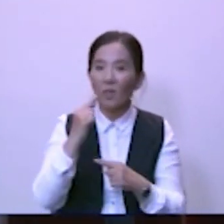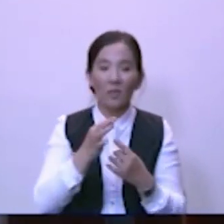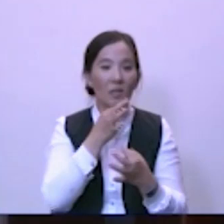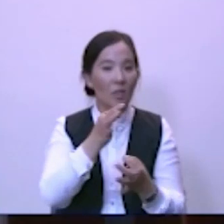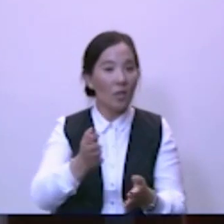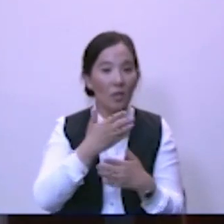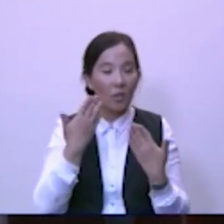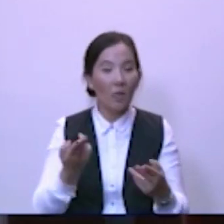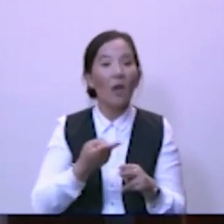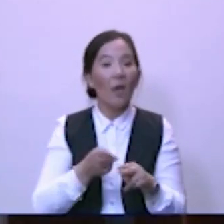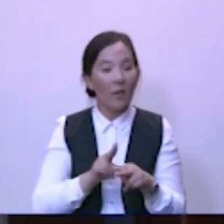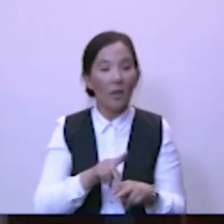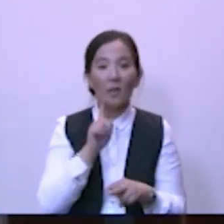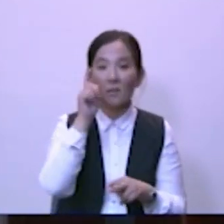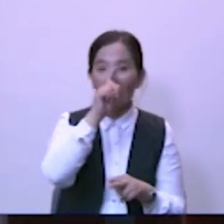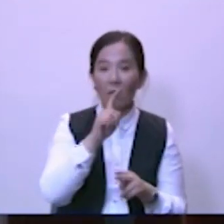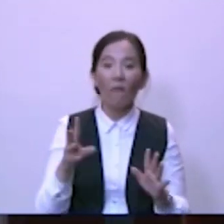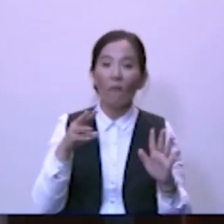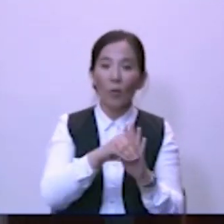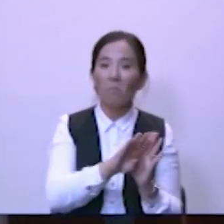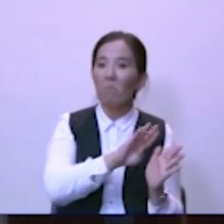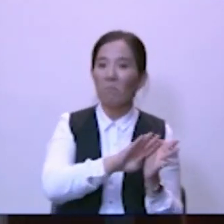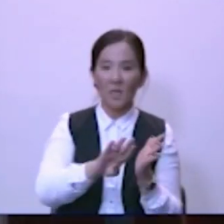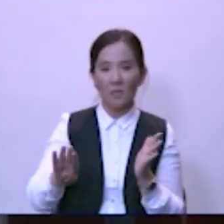отнесем эту кислоту г с кислородным